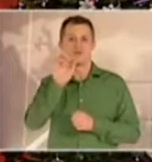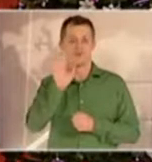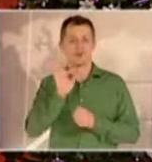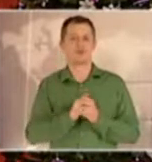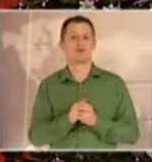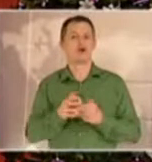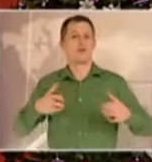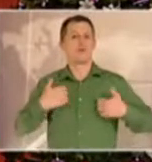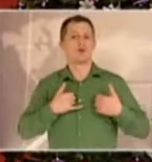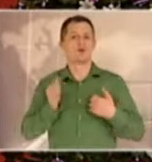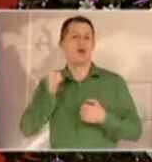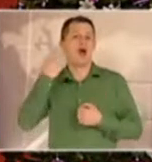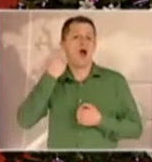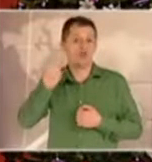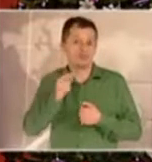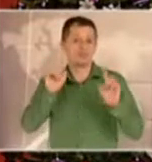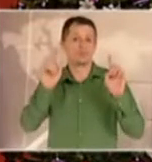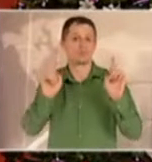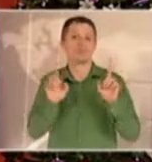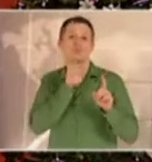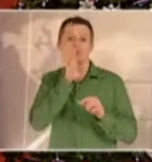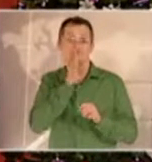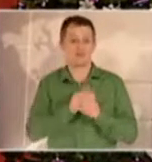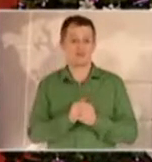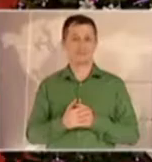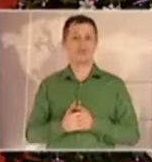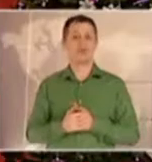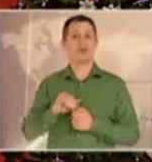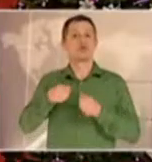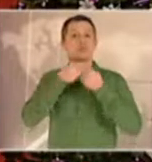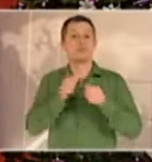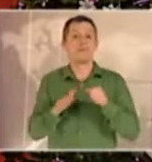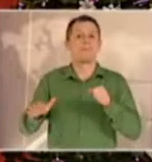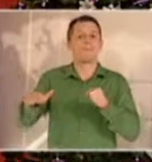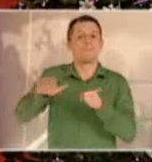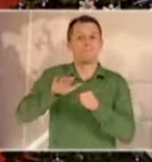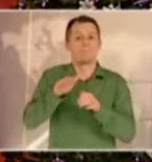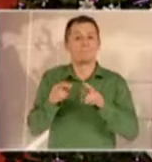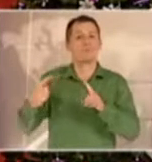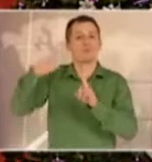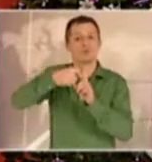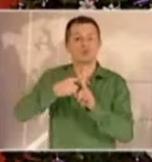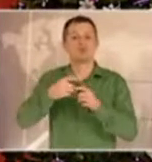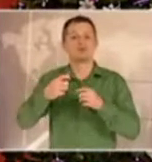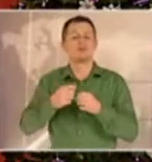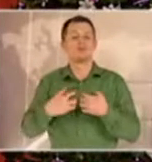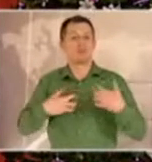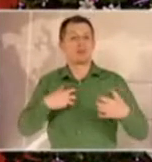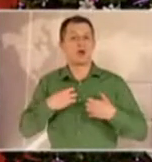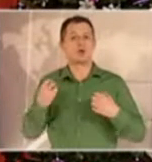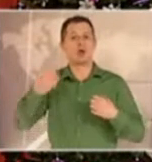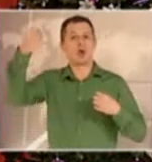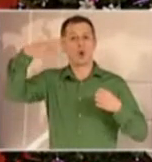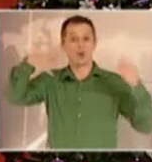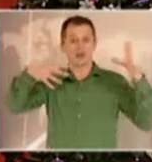oamenilor, a căror fericire se putea observa de la distanță în ochilor. Totul a fost completat de un impresionant spectacol de lumini plin de culoare,